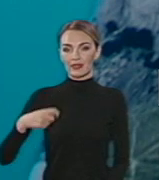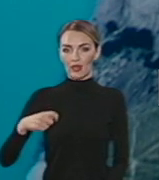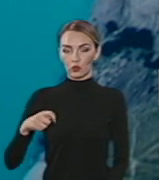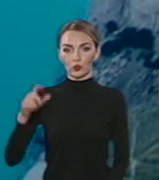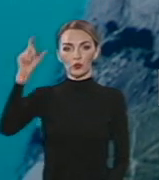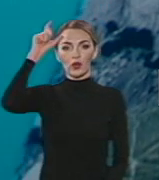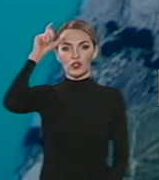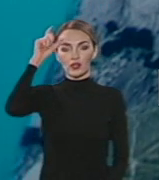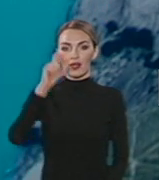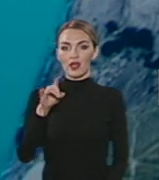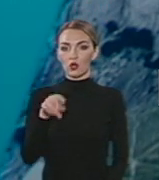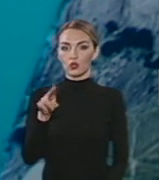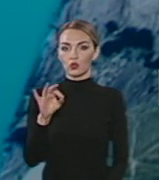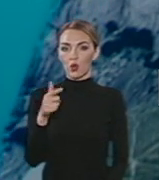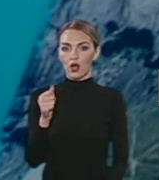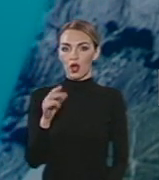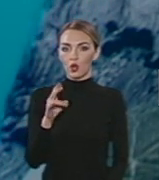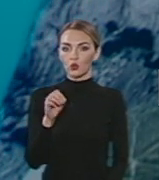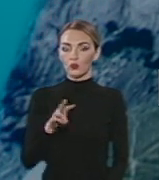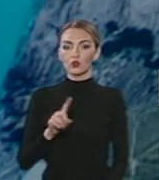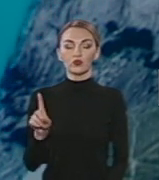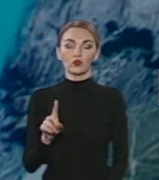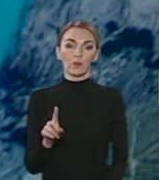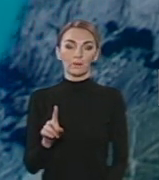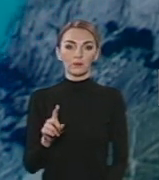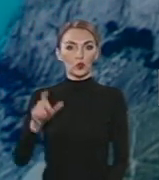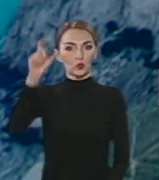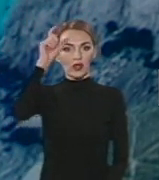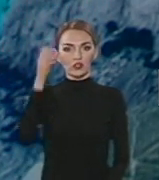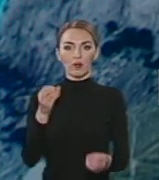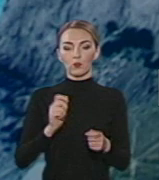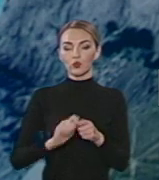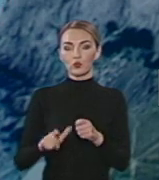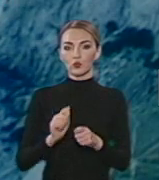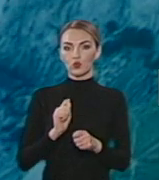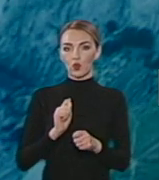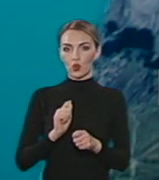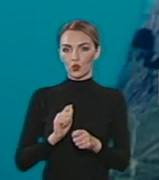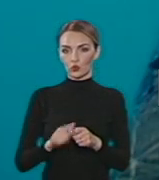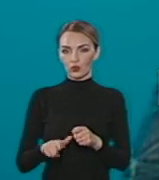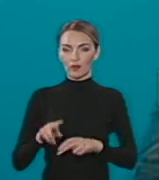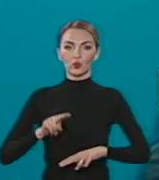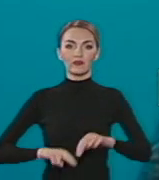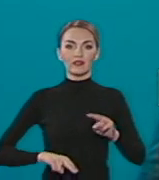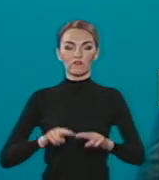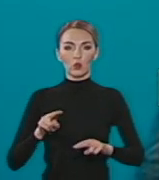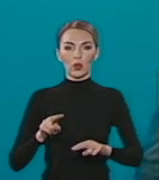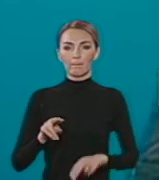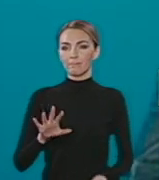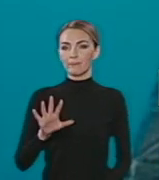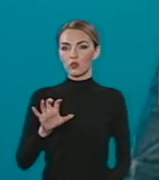президентом Туреччини Реджепом Таїпом Ердоганом про те, що Туреччина проспонсорує будівництво